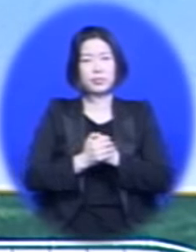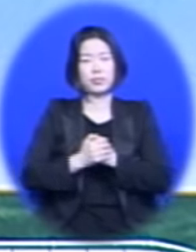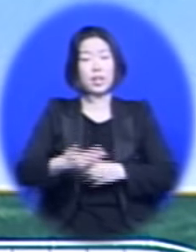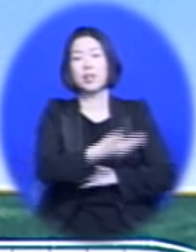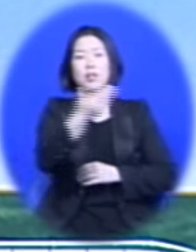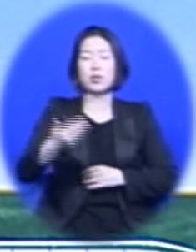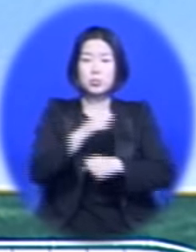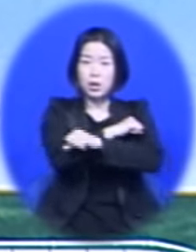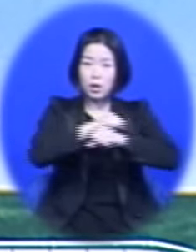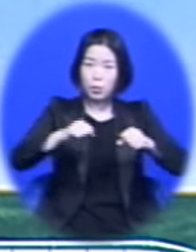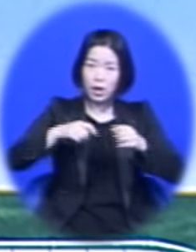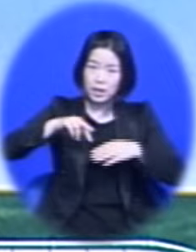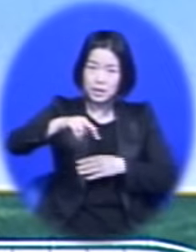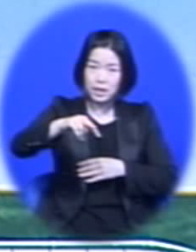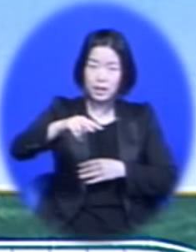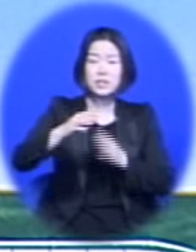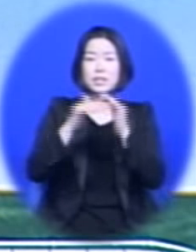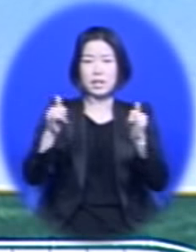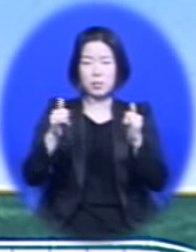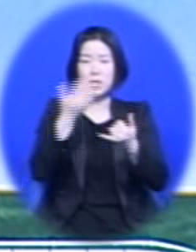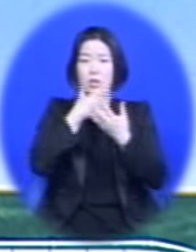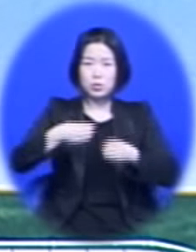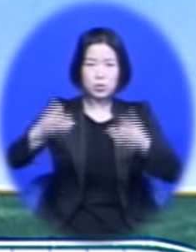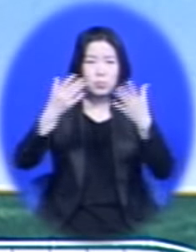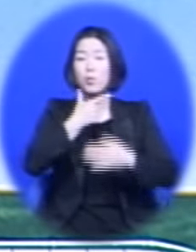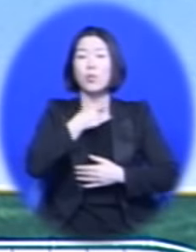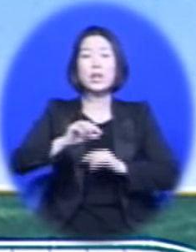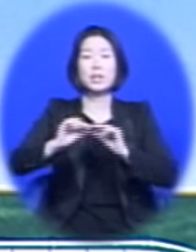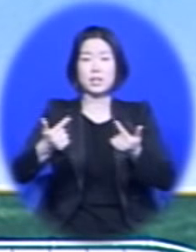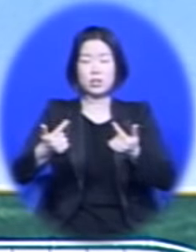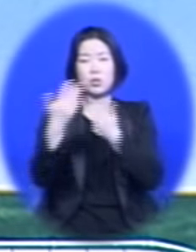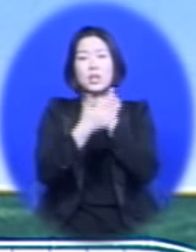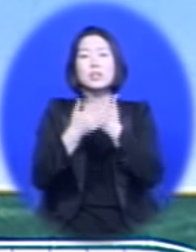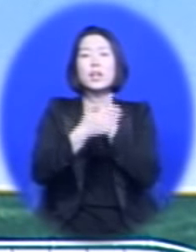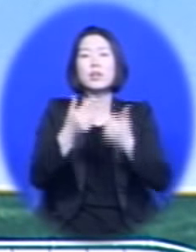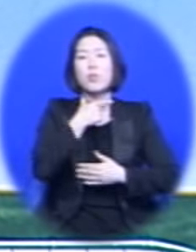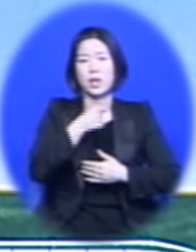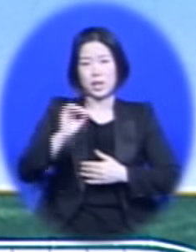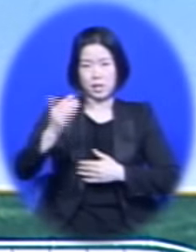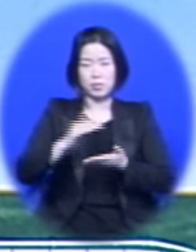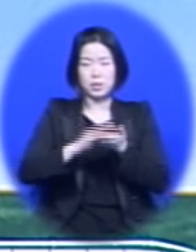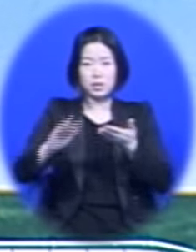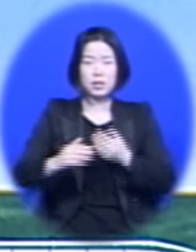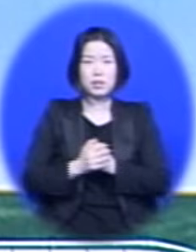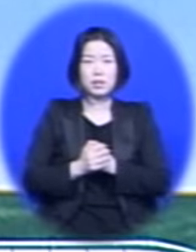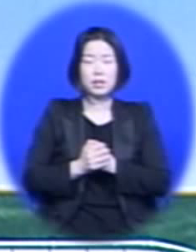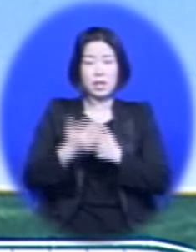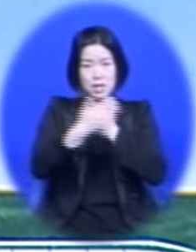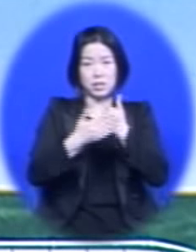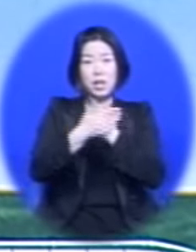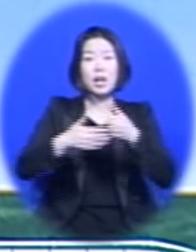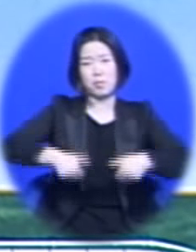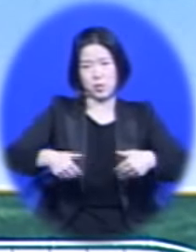여러분, 광야를 지나가는 사람은 축복을 원하는 게 아니고 은혜를 구하게 됩니다. 은혜가